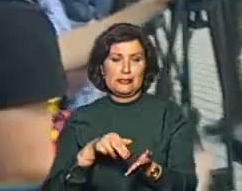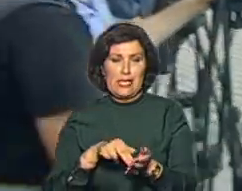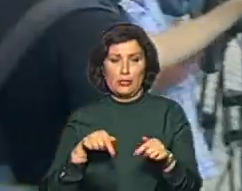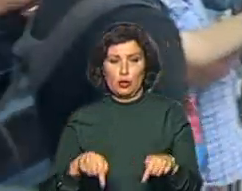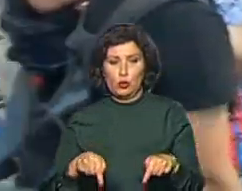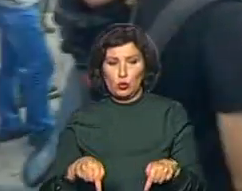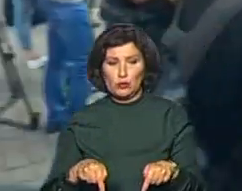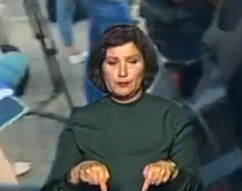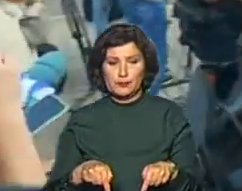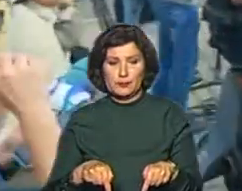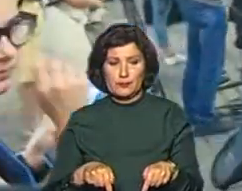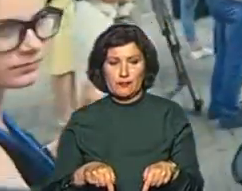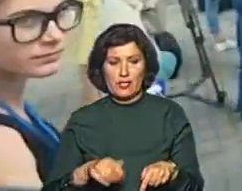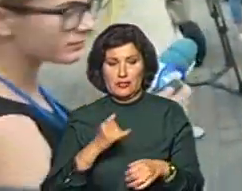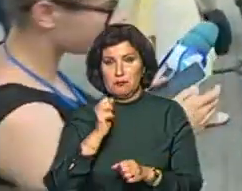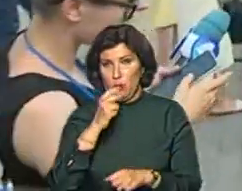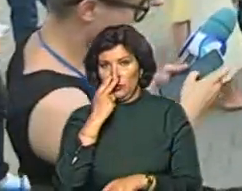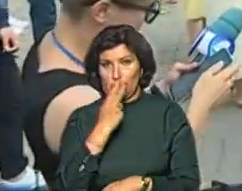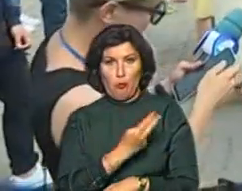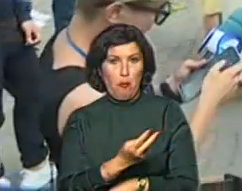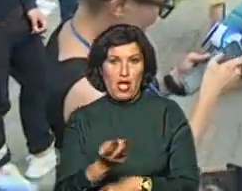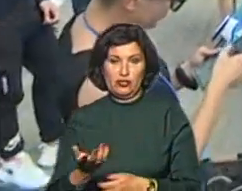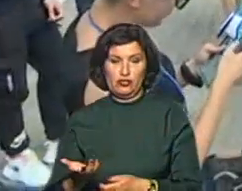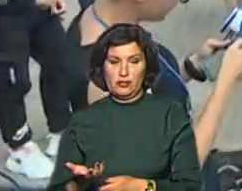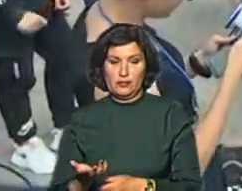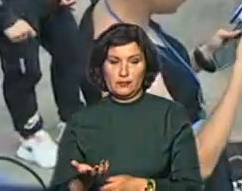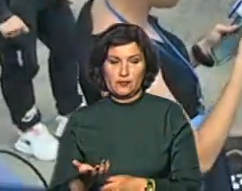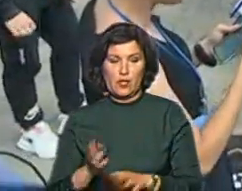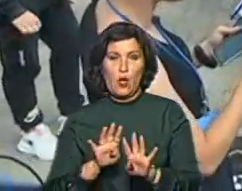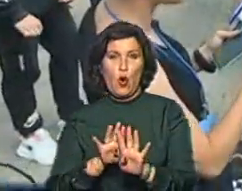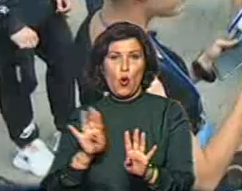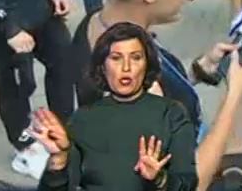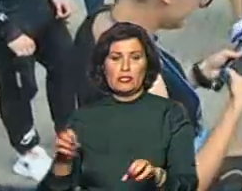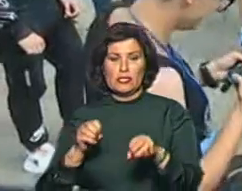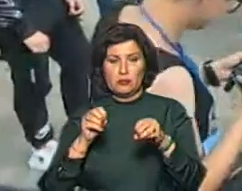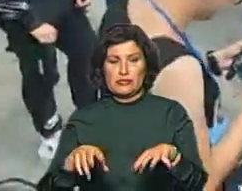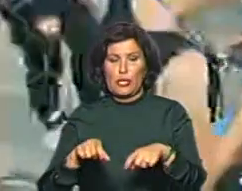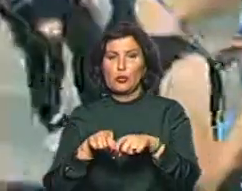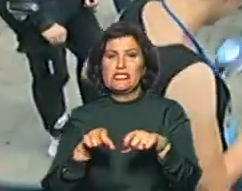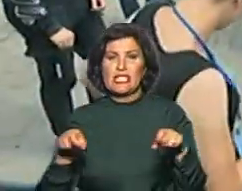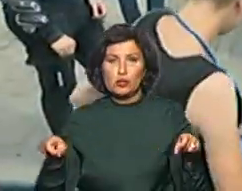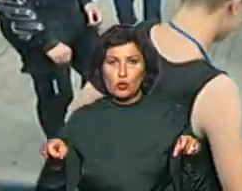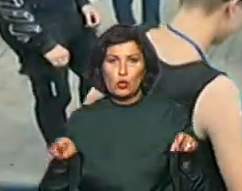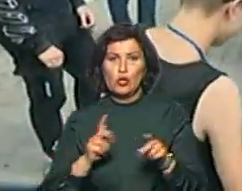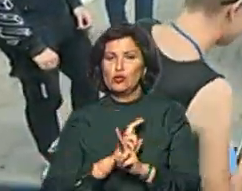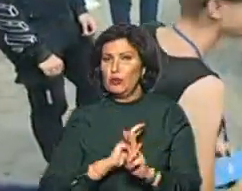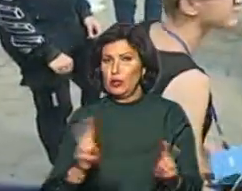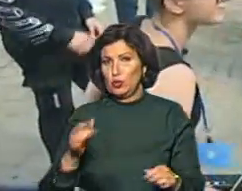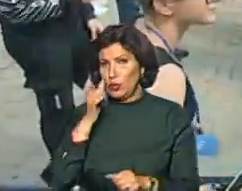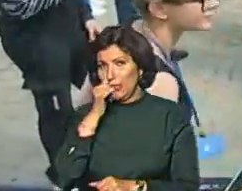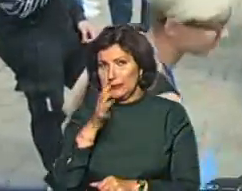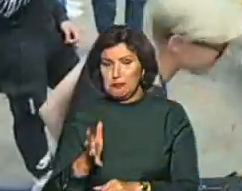тут. Це ви теж зараз можете побачити. Огородили спеціальною стрічкою, аби ніхто туди не